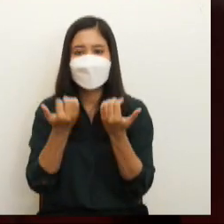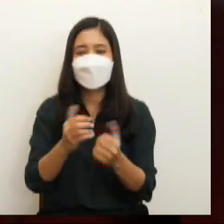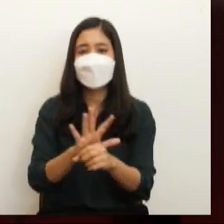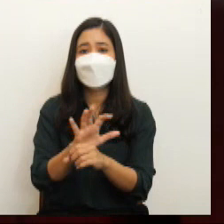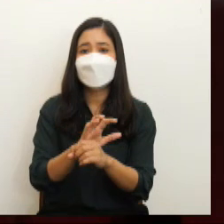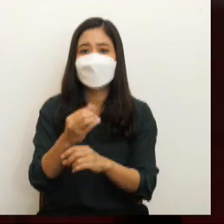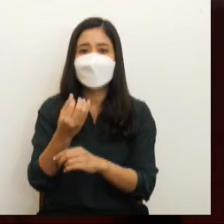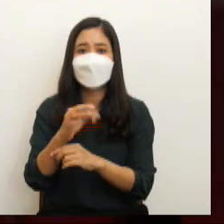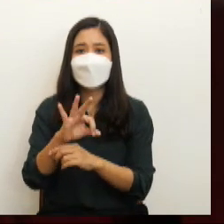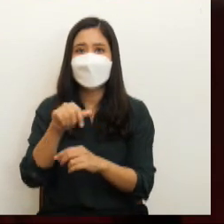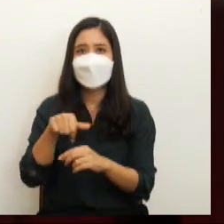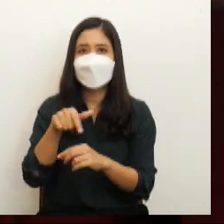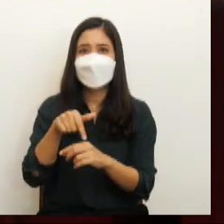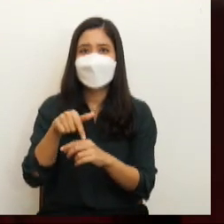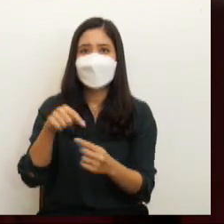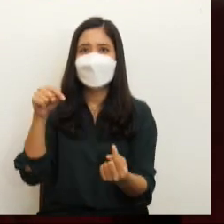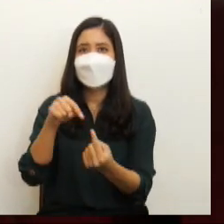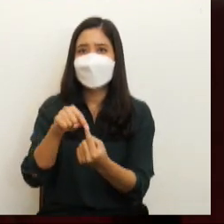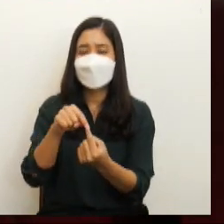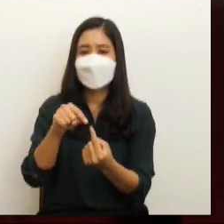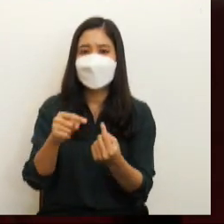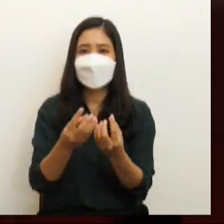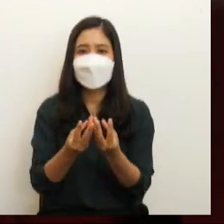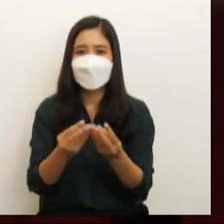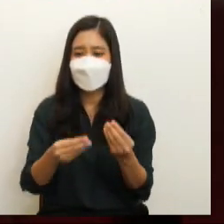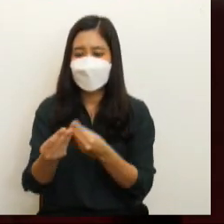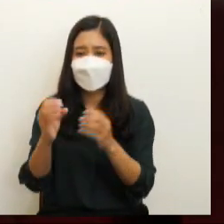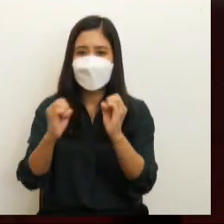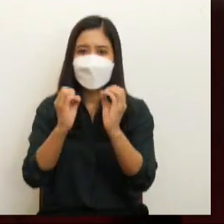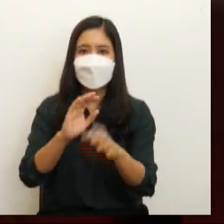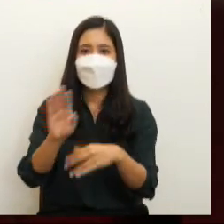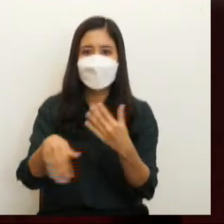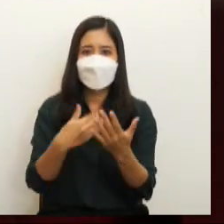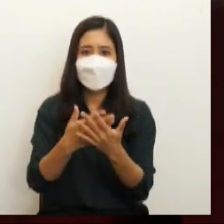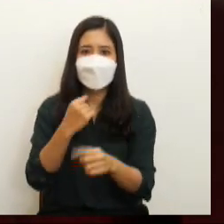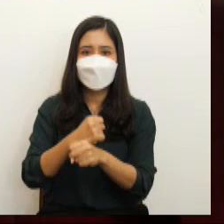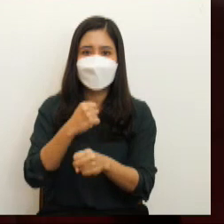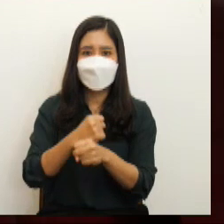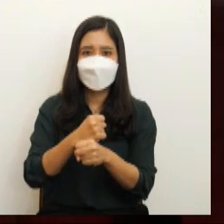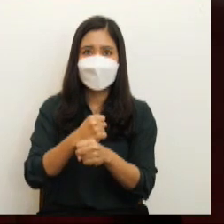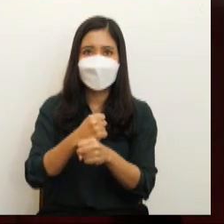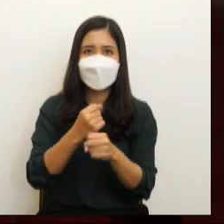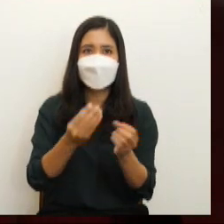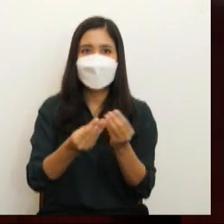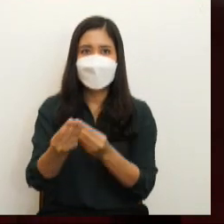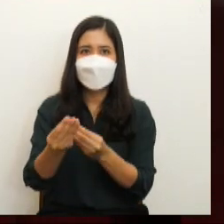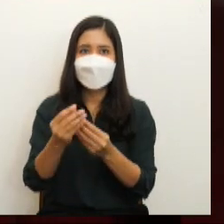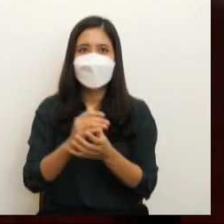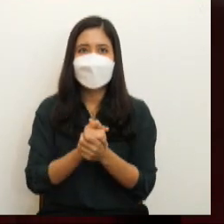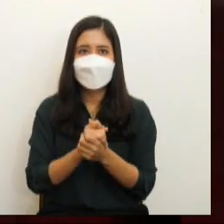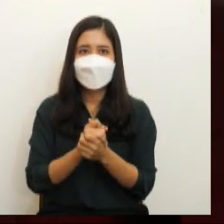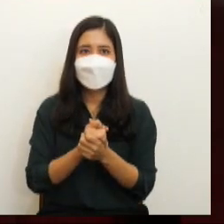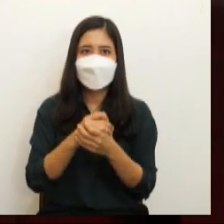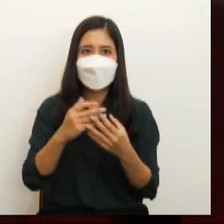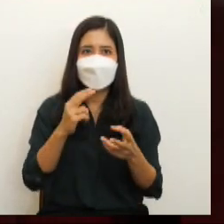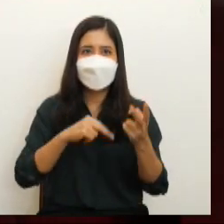พื่อให้หนูได้ไปหางานเพื่อหาประสบการณ์เพิ่มเติมแล้วก็ได้กลับมาเรียนที่วิทยาลัยอีกครั้งค่ะ อยากให้โควิดหายไปค่ะ